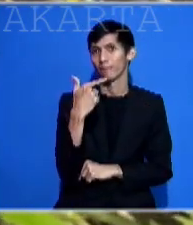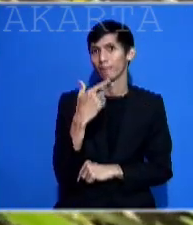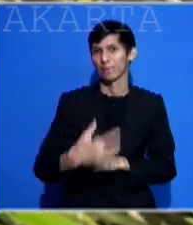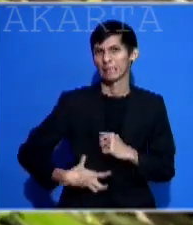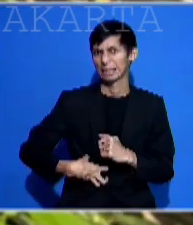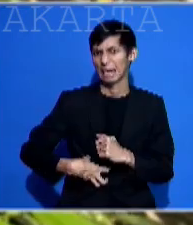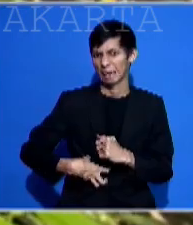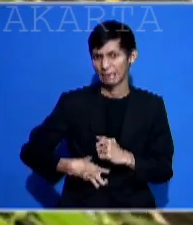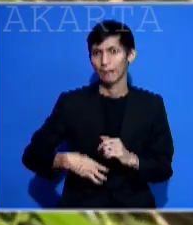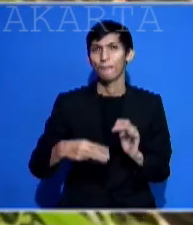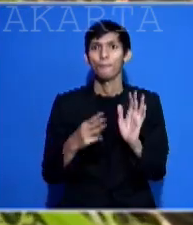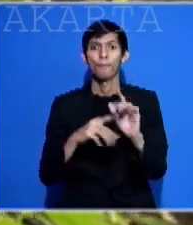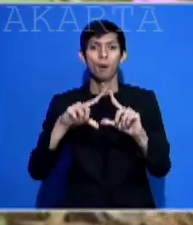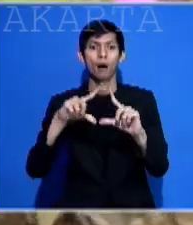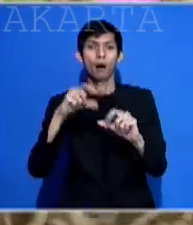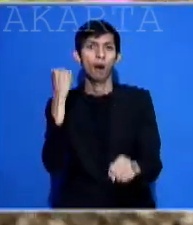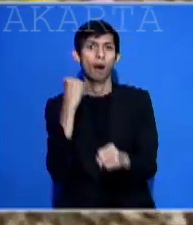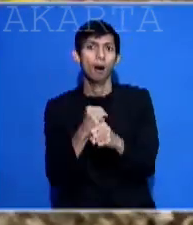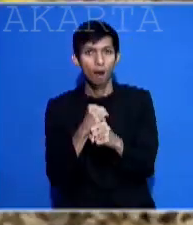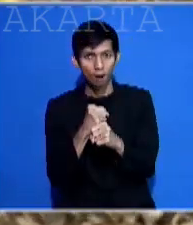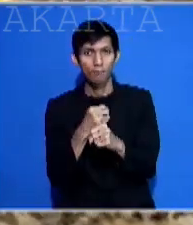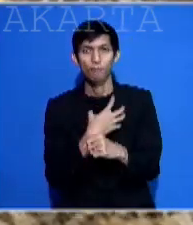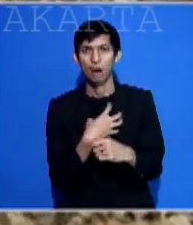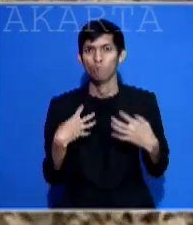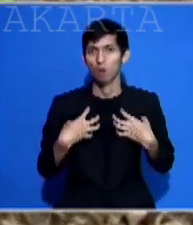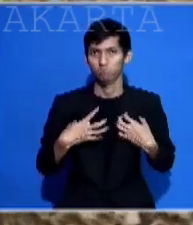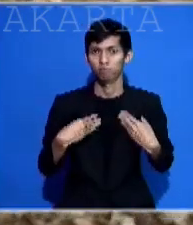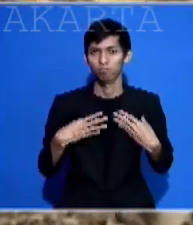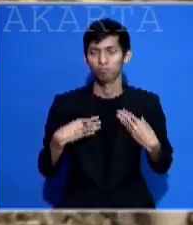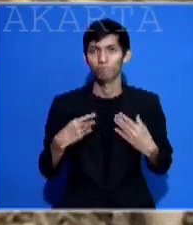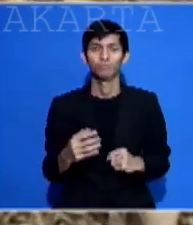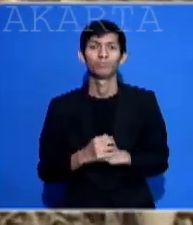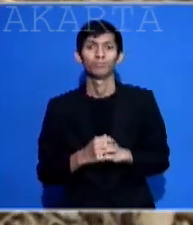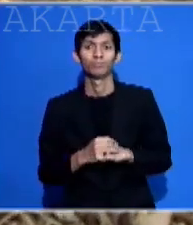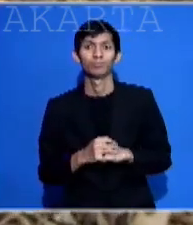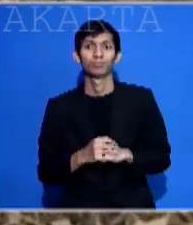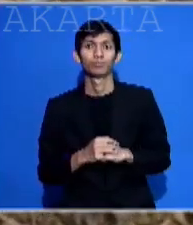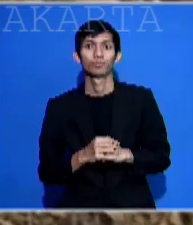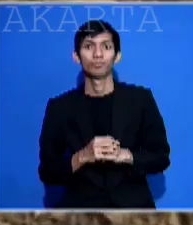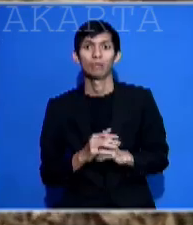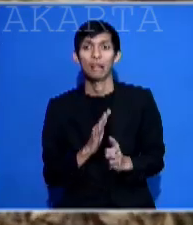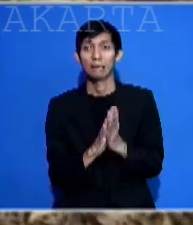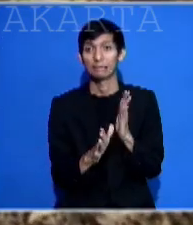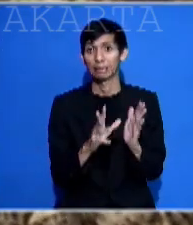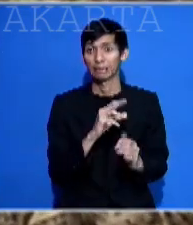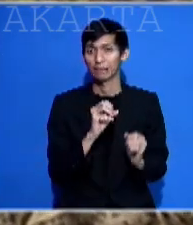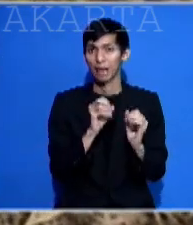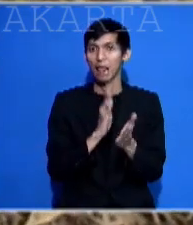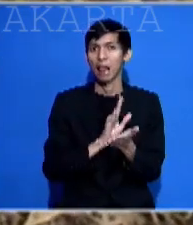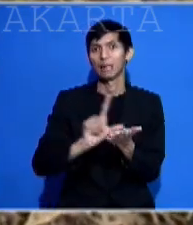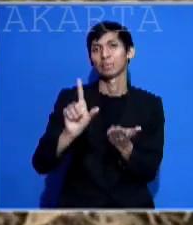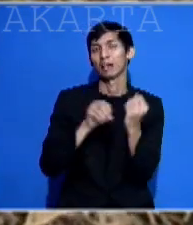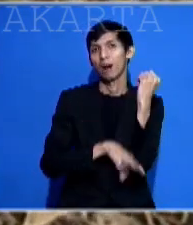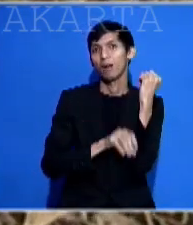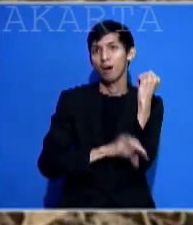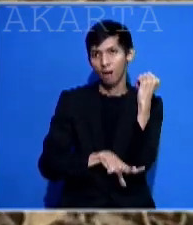terenggalani sesakit paru-paru, gancaraken garap sari, menggaing para pawestri sarta gancaraken ASI. Taneman menika gampil